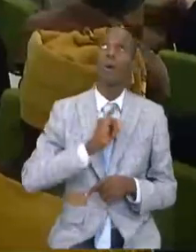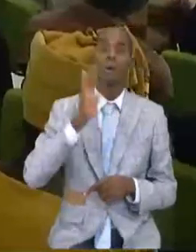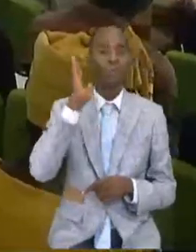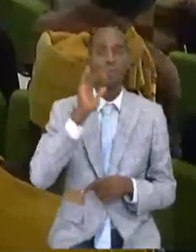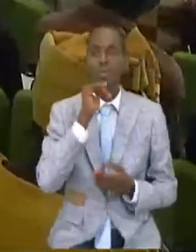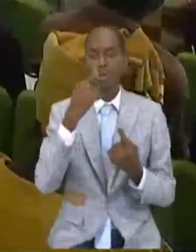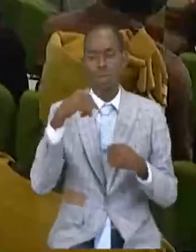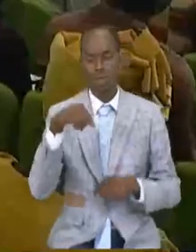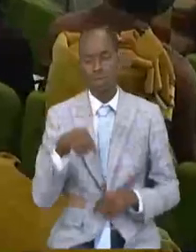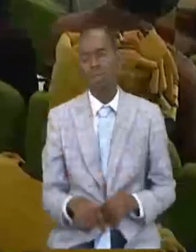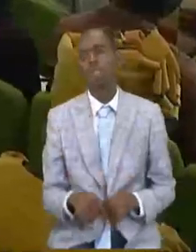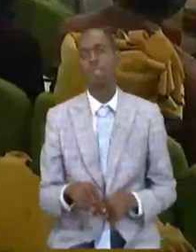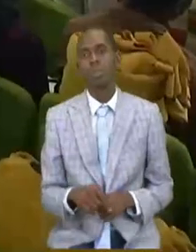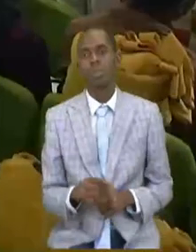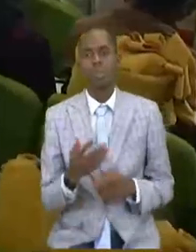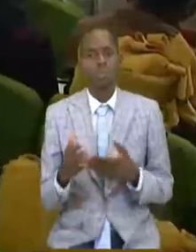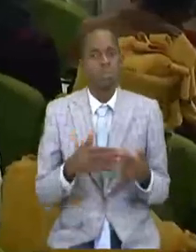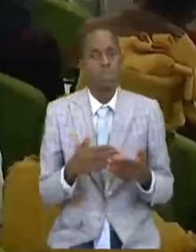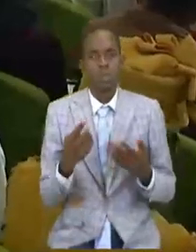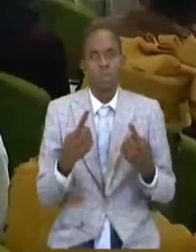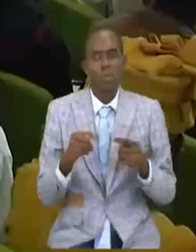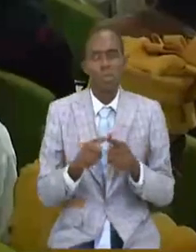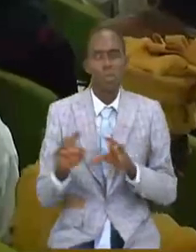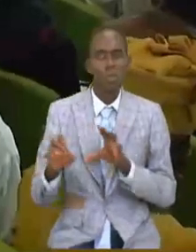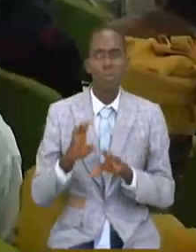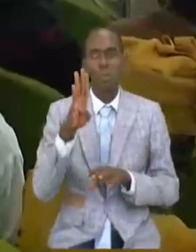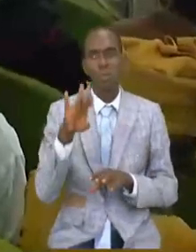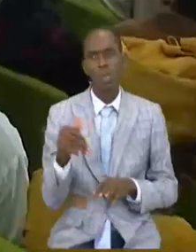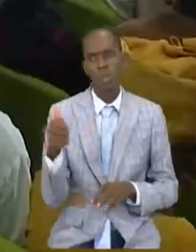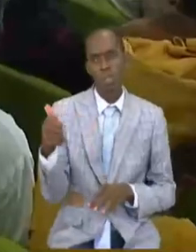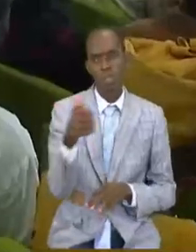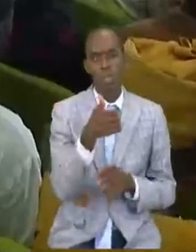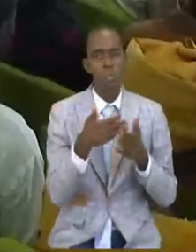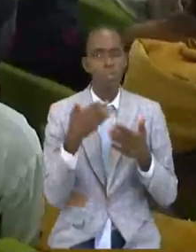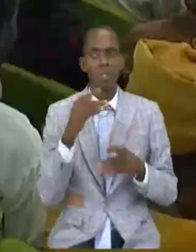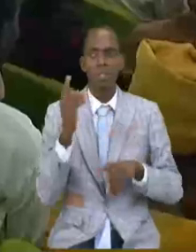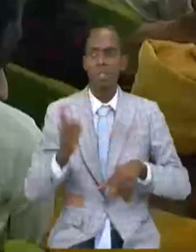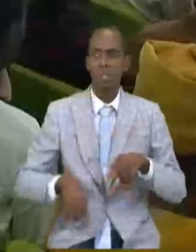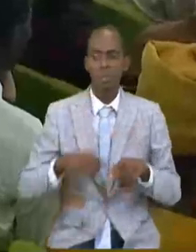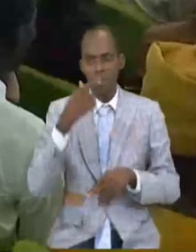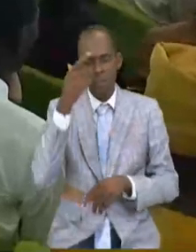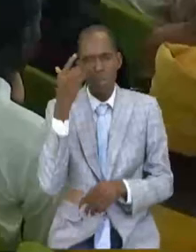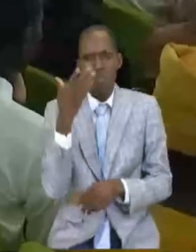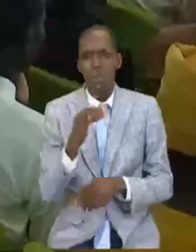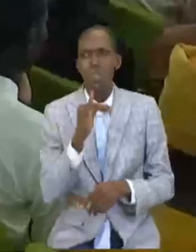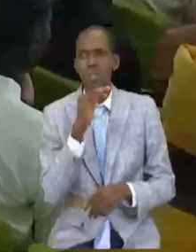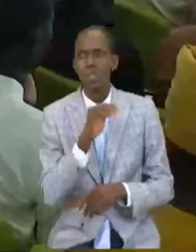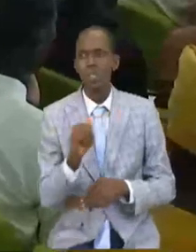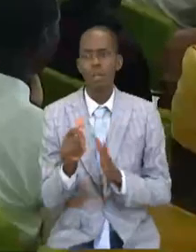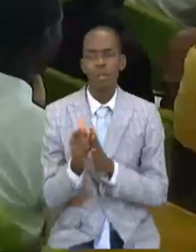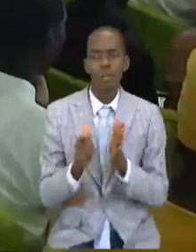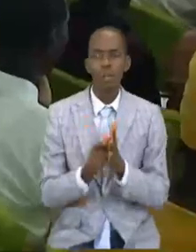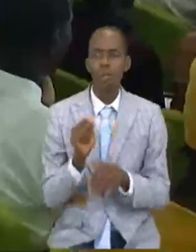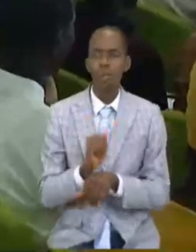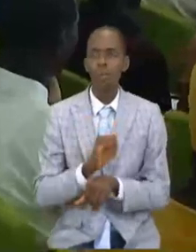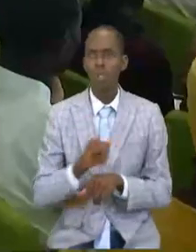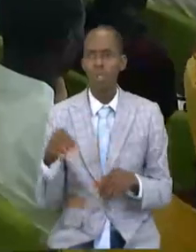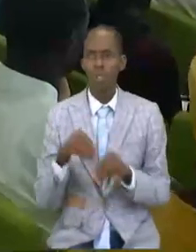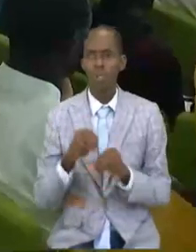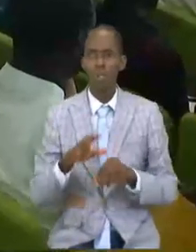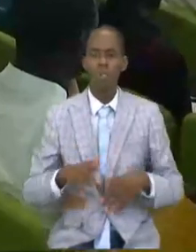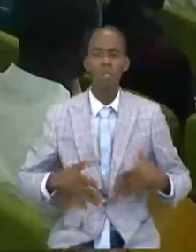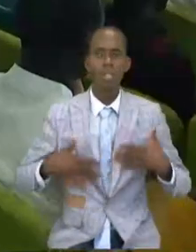descendre. Vous savez, ce que tu essaies de faire toi-même auparavant et tu ne pouvais pas parce qu'il y a une loi qui